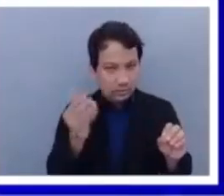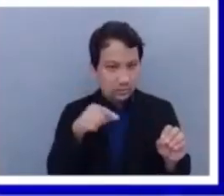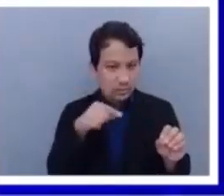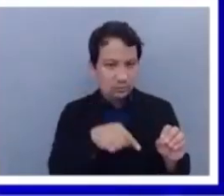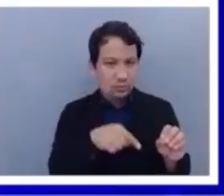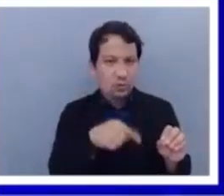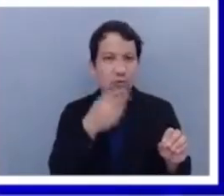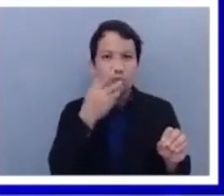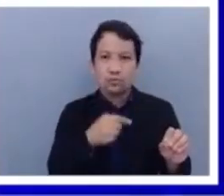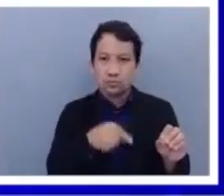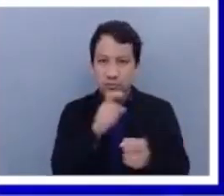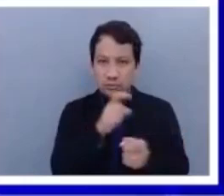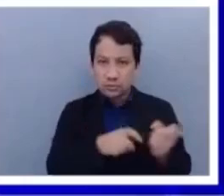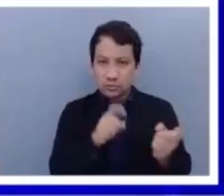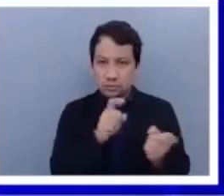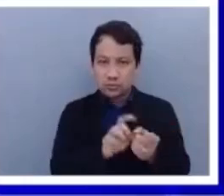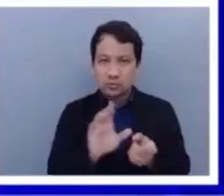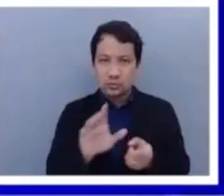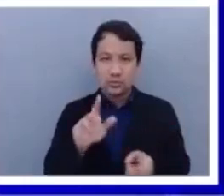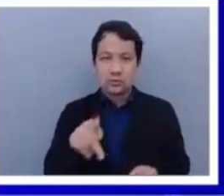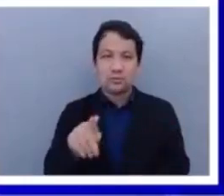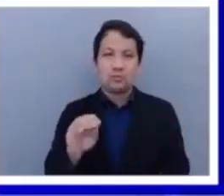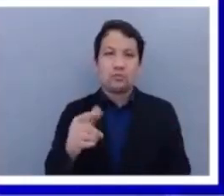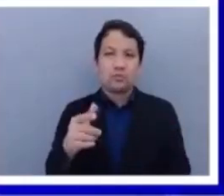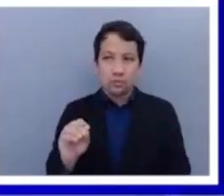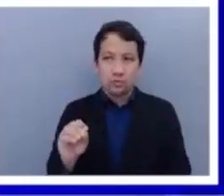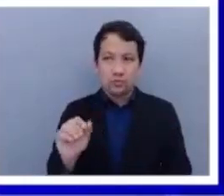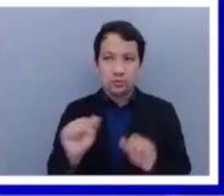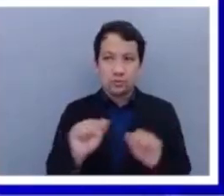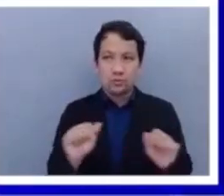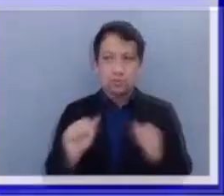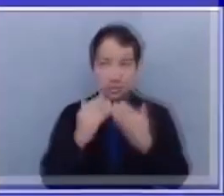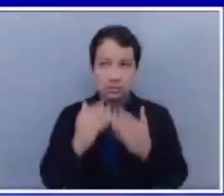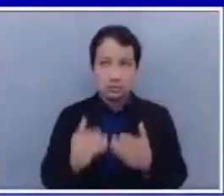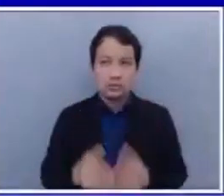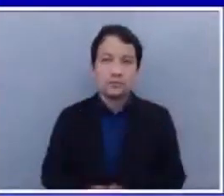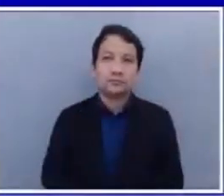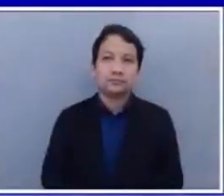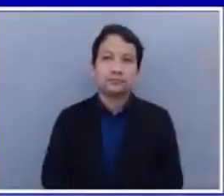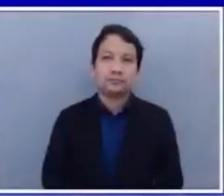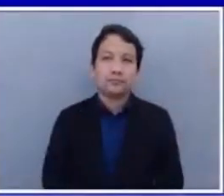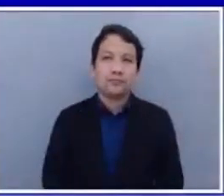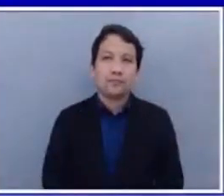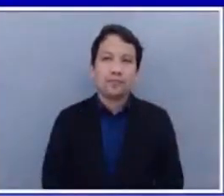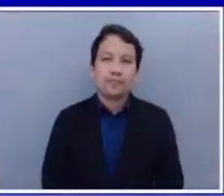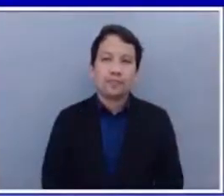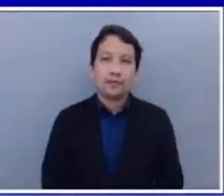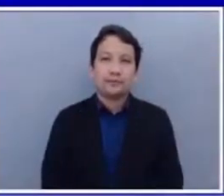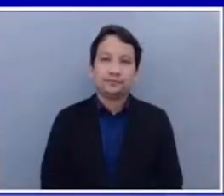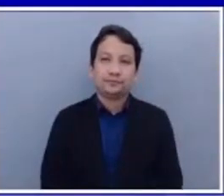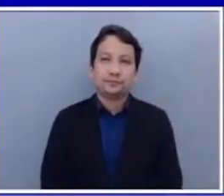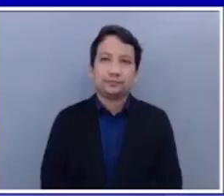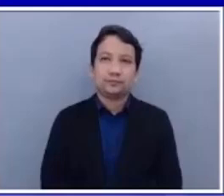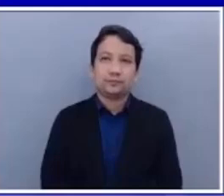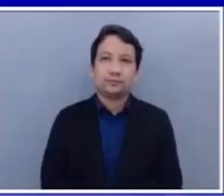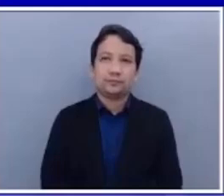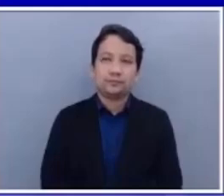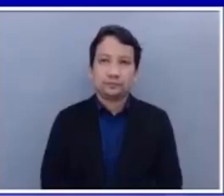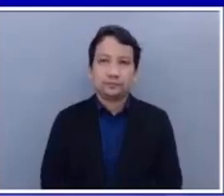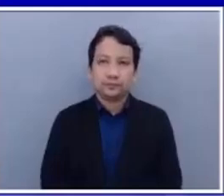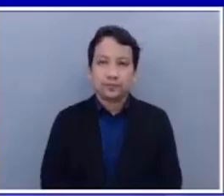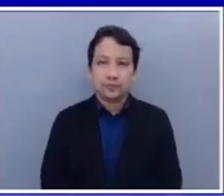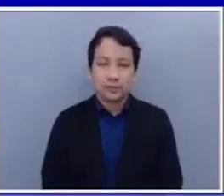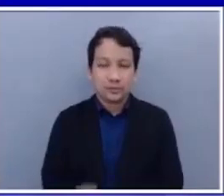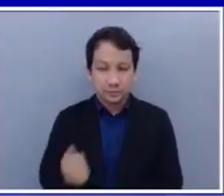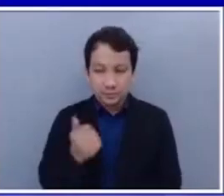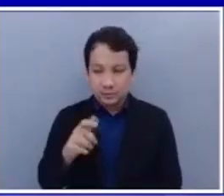specific ito doon sa POGO activities. Thank you. Thank you, Yusek Mapa. Ms. Eileen has another question related